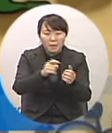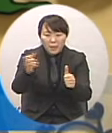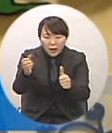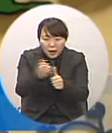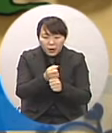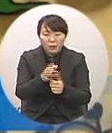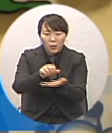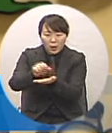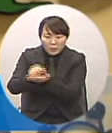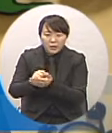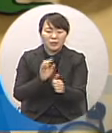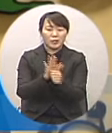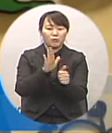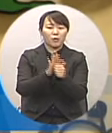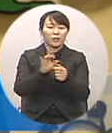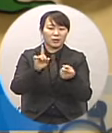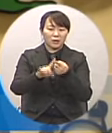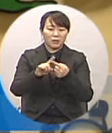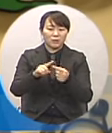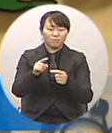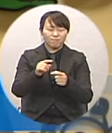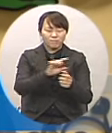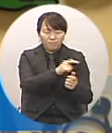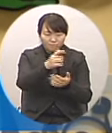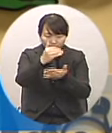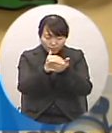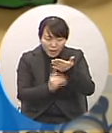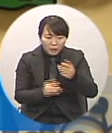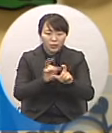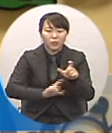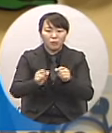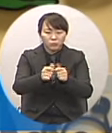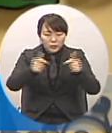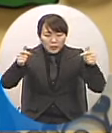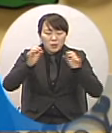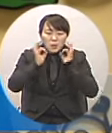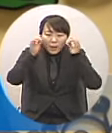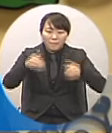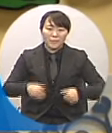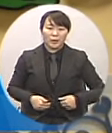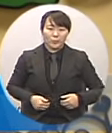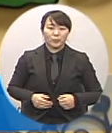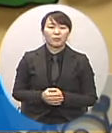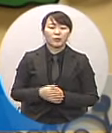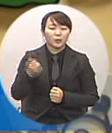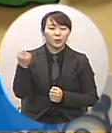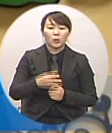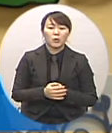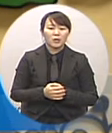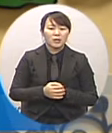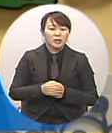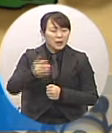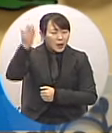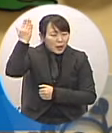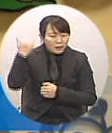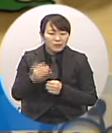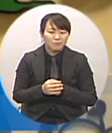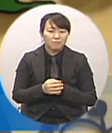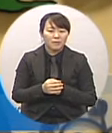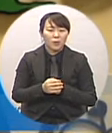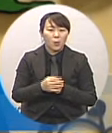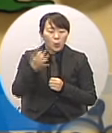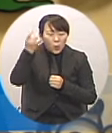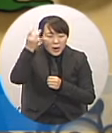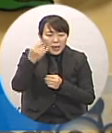지원에 대해서 어 지원에 대한 사항들을 좀 더 노력을 해야 되겠고요 예 그다음에 기존의